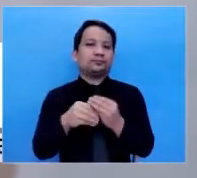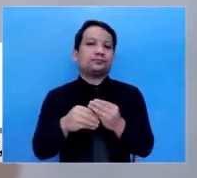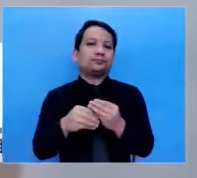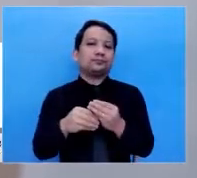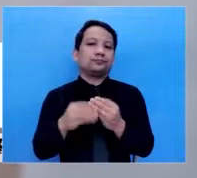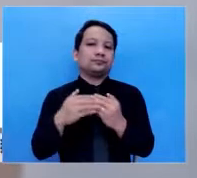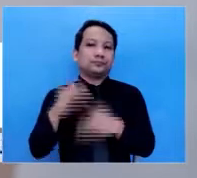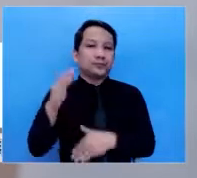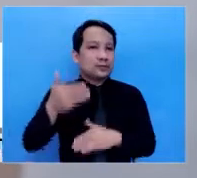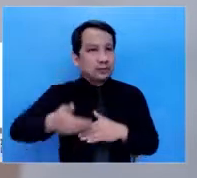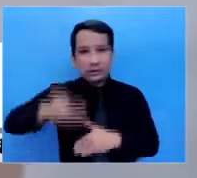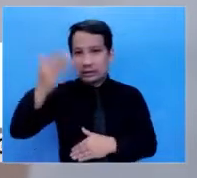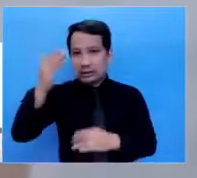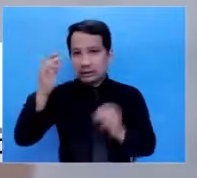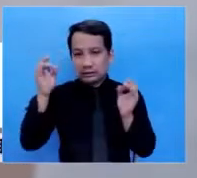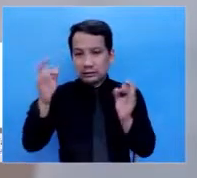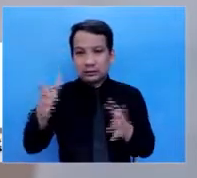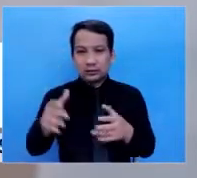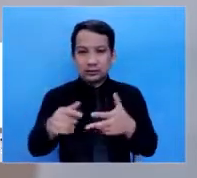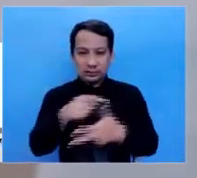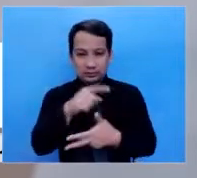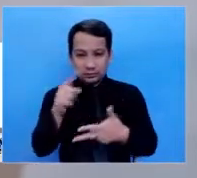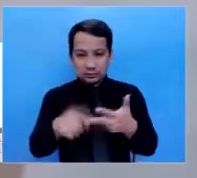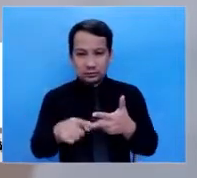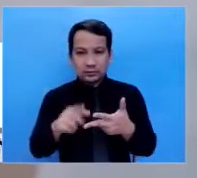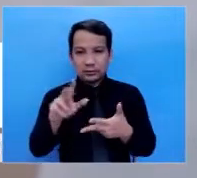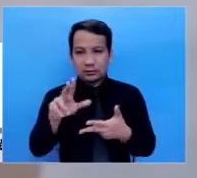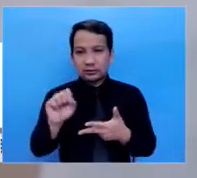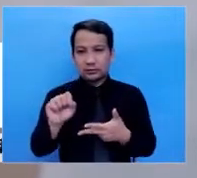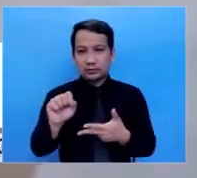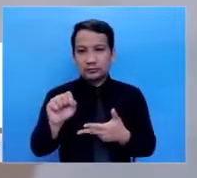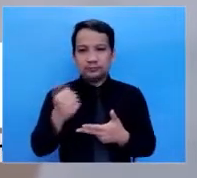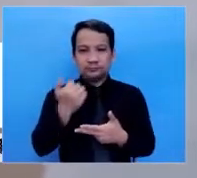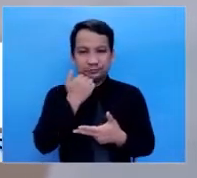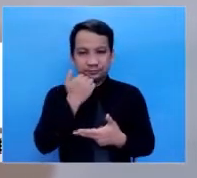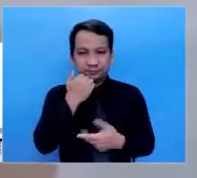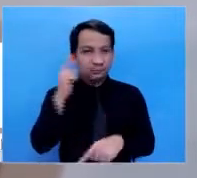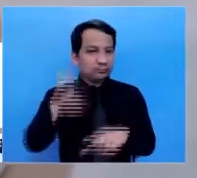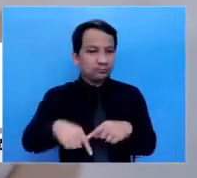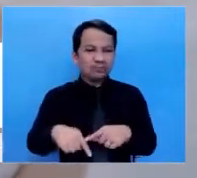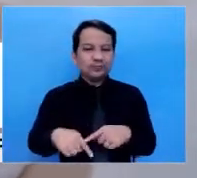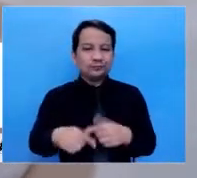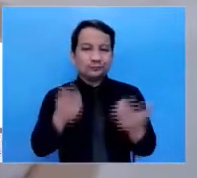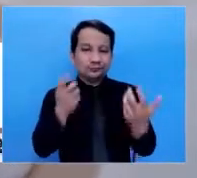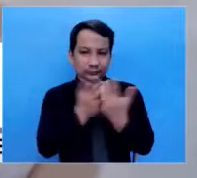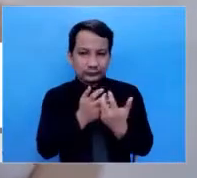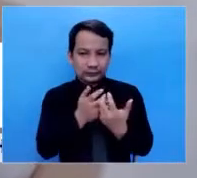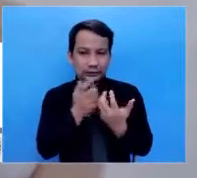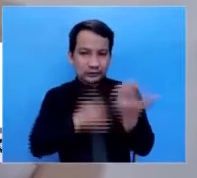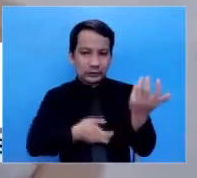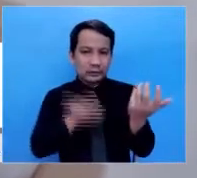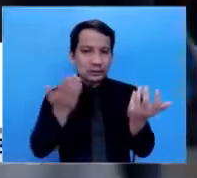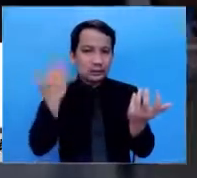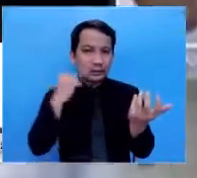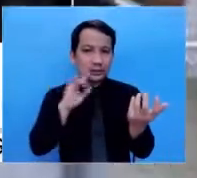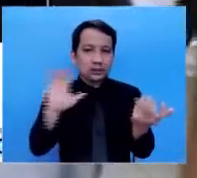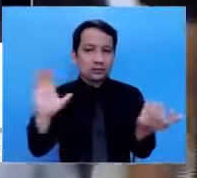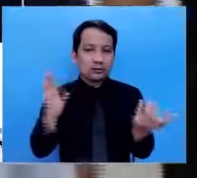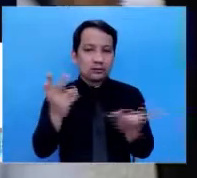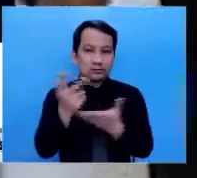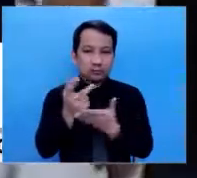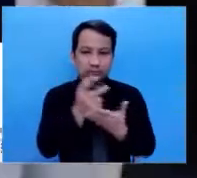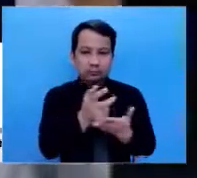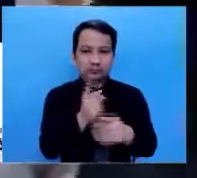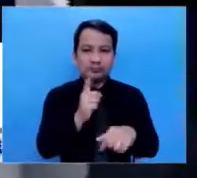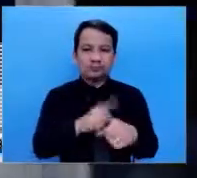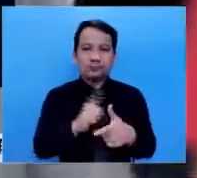high risk ka na. E 3 kaso lang, aming kalokohan, di ba? Eh, hindi naman na ito panahon nung wala pang bakuna.